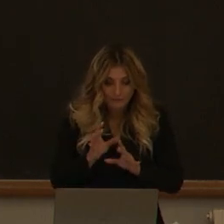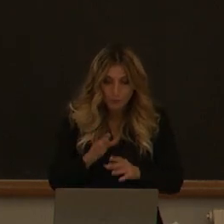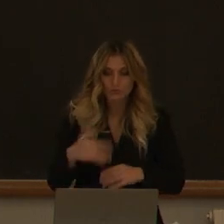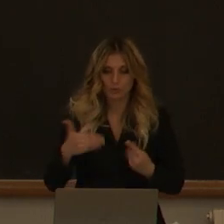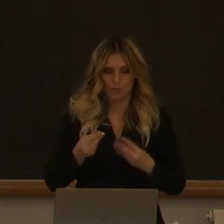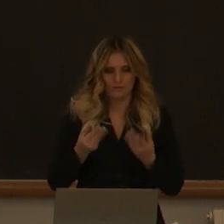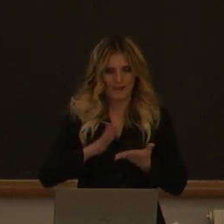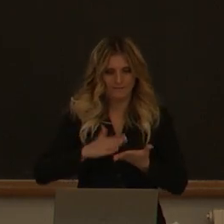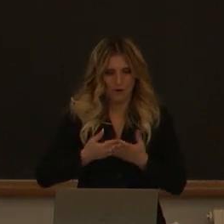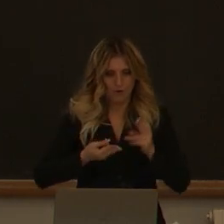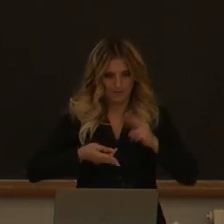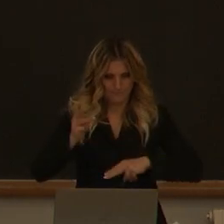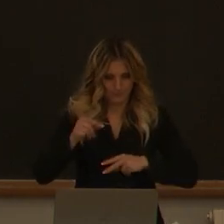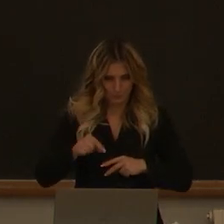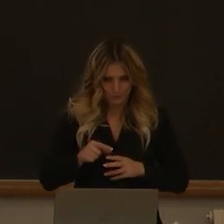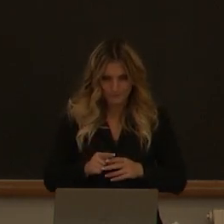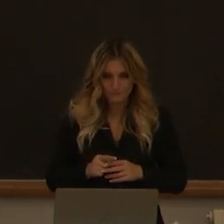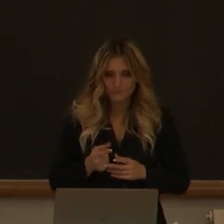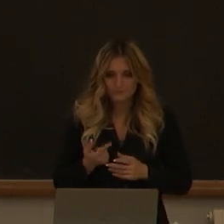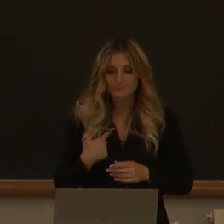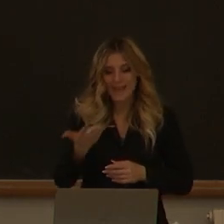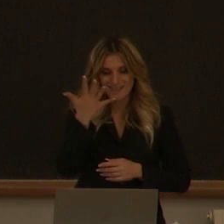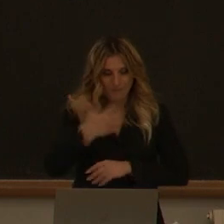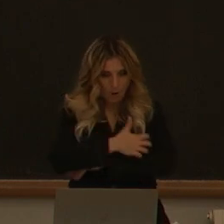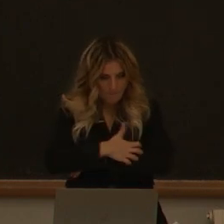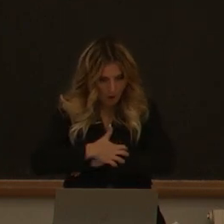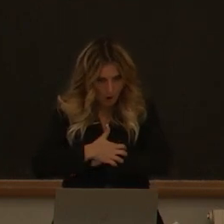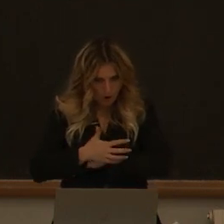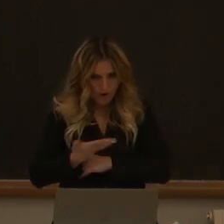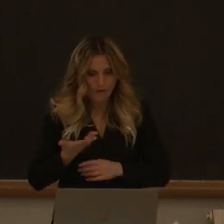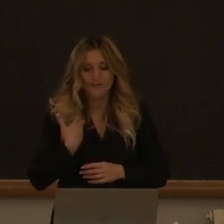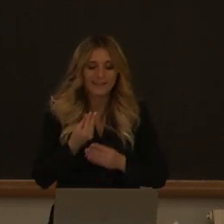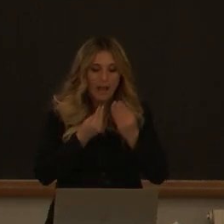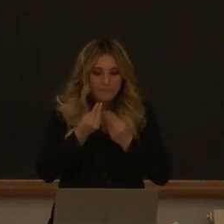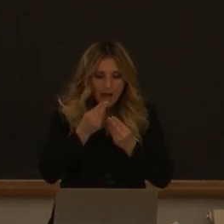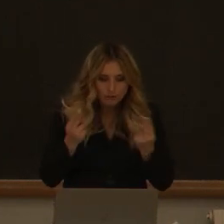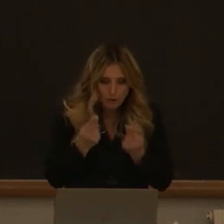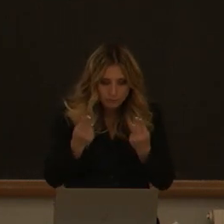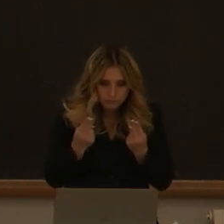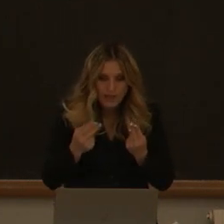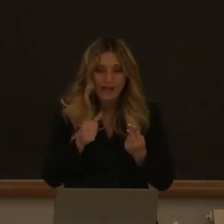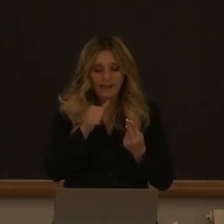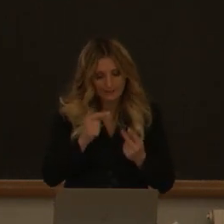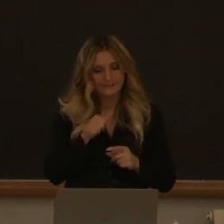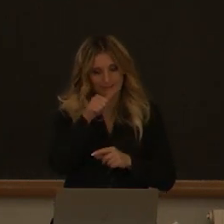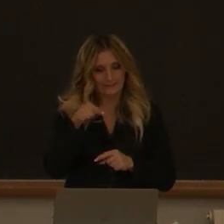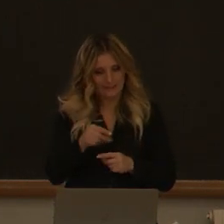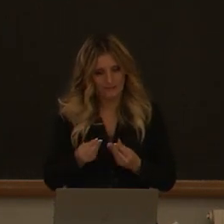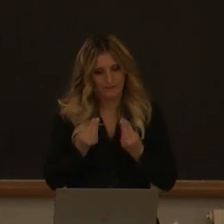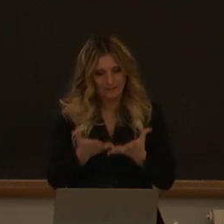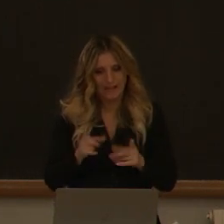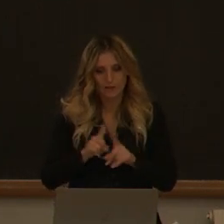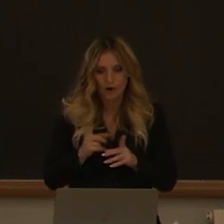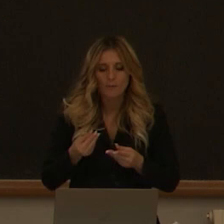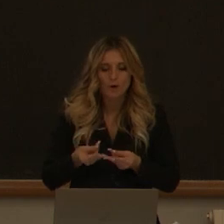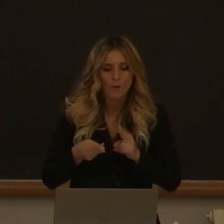abbia incrementato il numero di poveri, di persone che non hanno accesso al cibo, e quindi bisogna rafforzare la resilienza dei